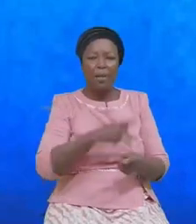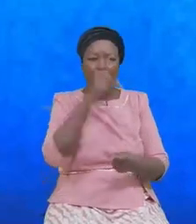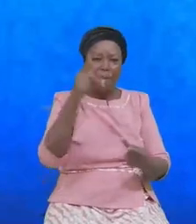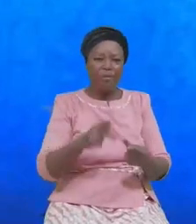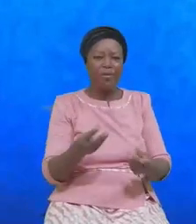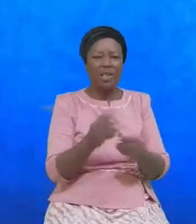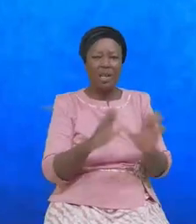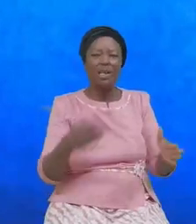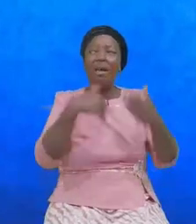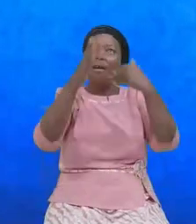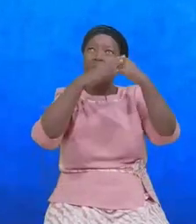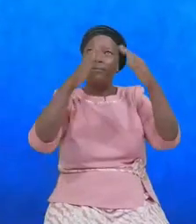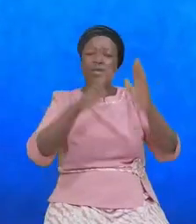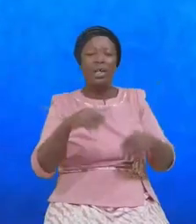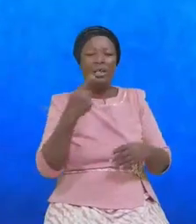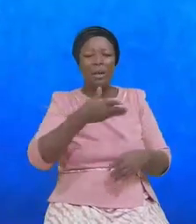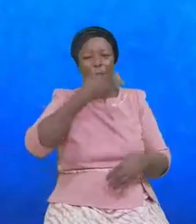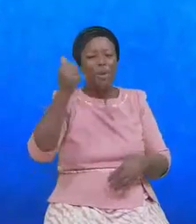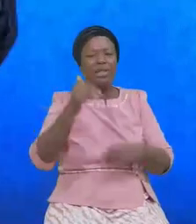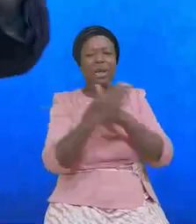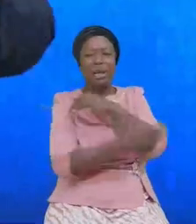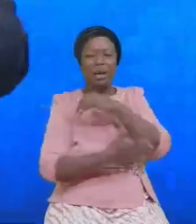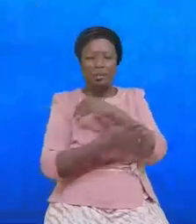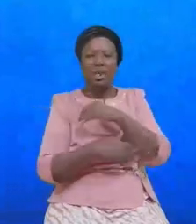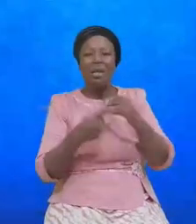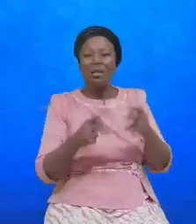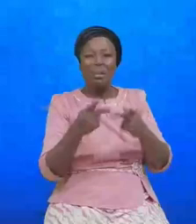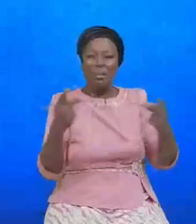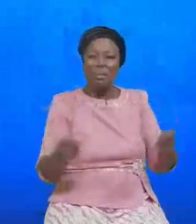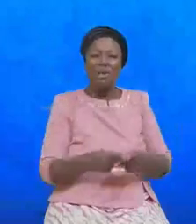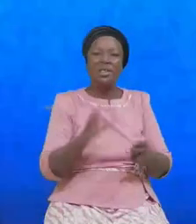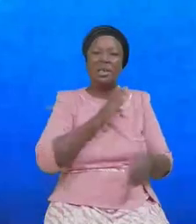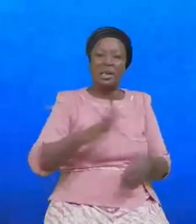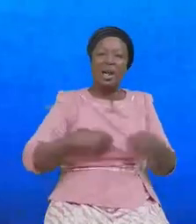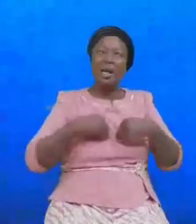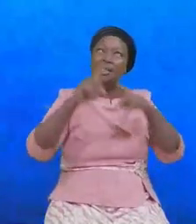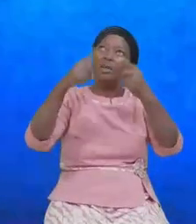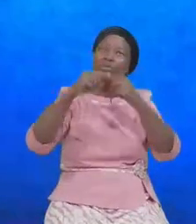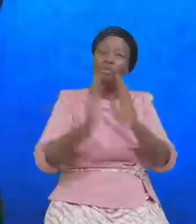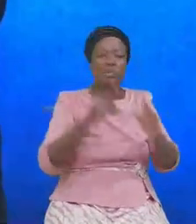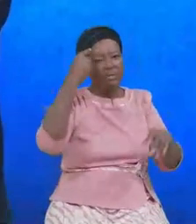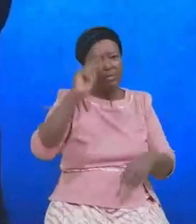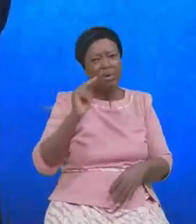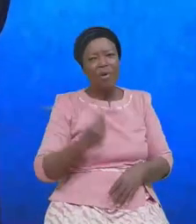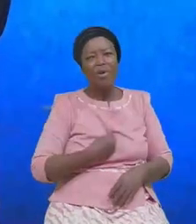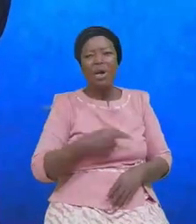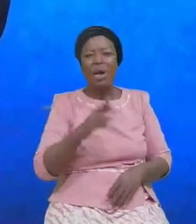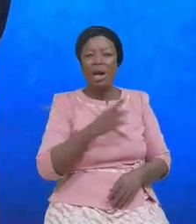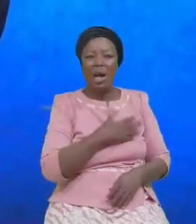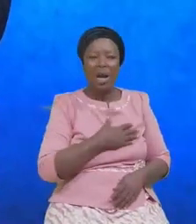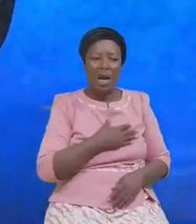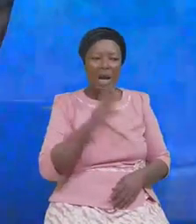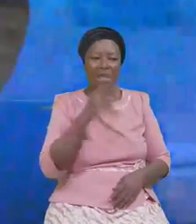parfaite, le ciel, un pays meilleur. Le lieu que Jésus est parti préparer pour nous. Et les choses qui